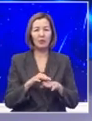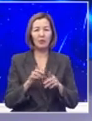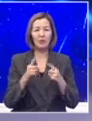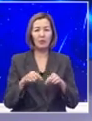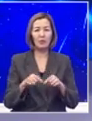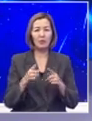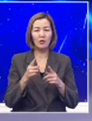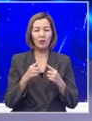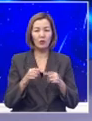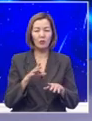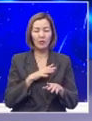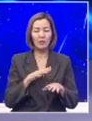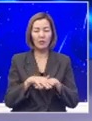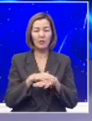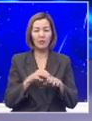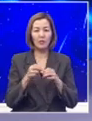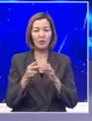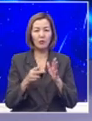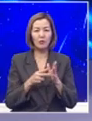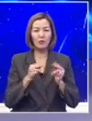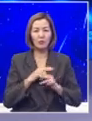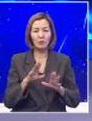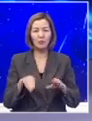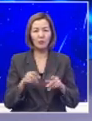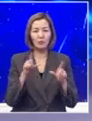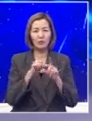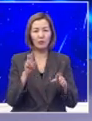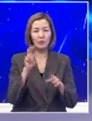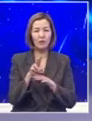орталығы ұйымдастырды. Жәрменкеге 18 жұмыс беруші мекеме келген.